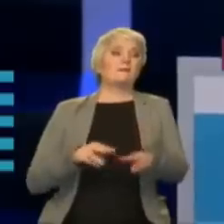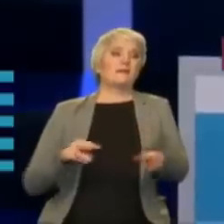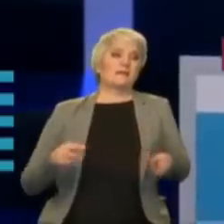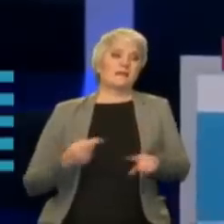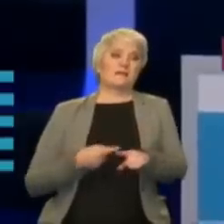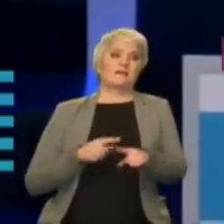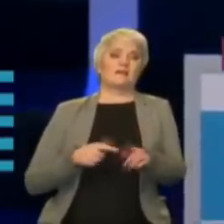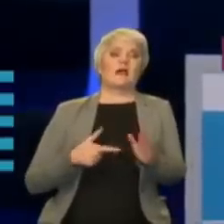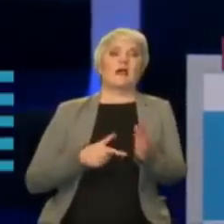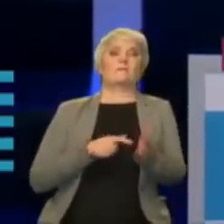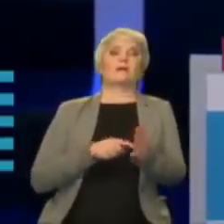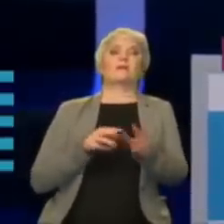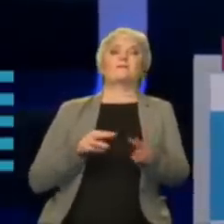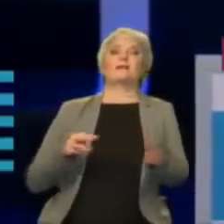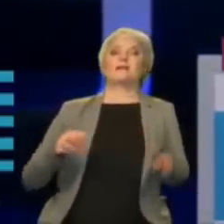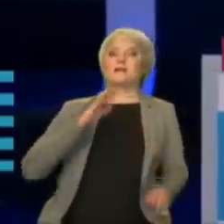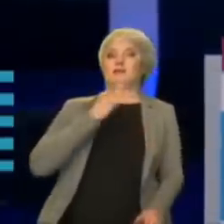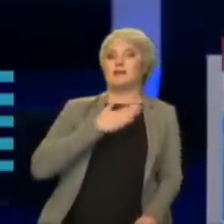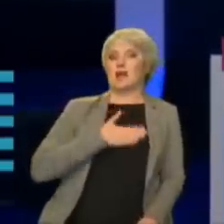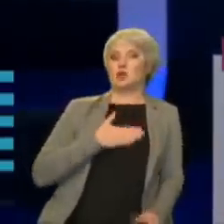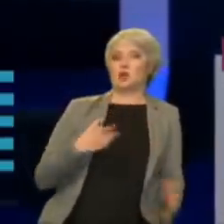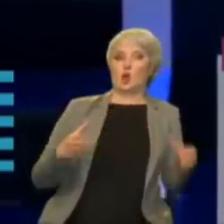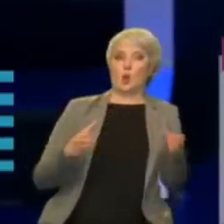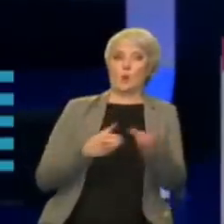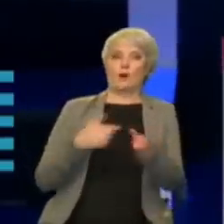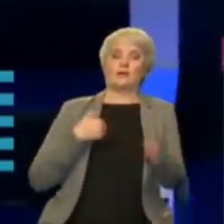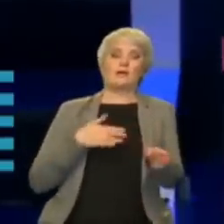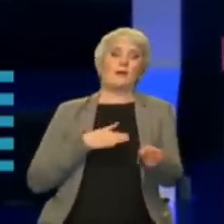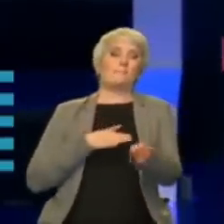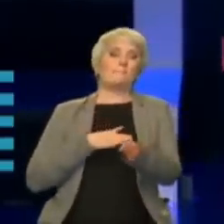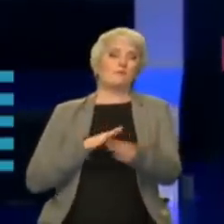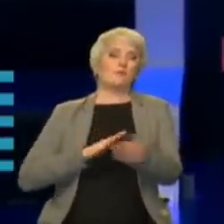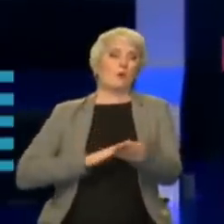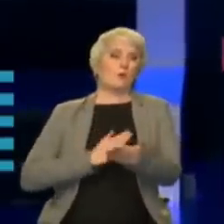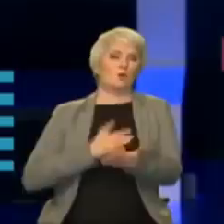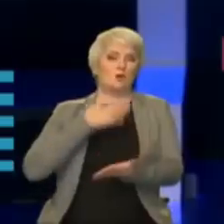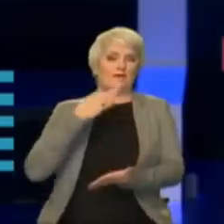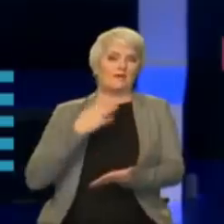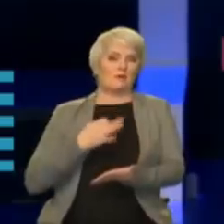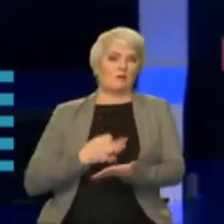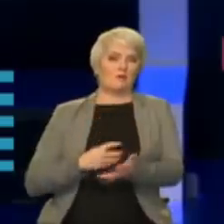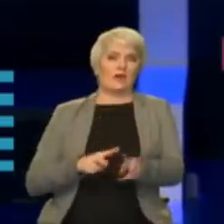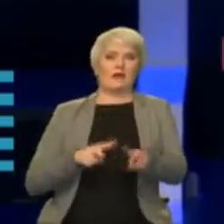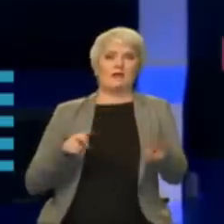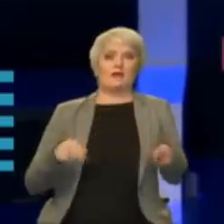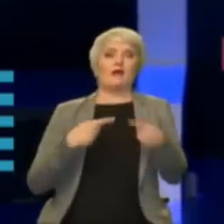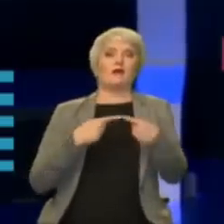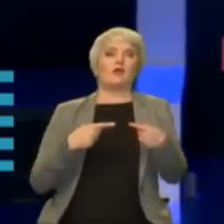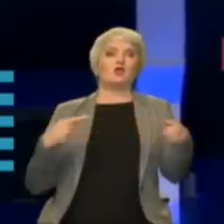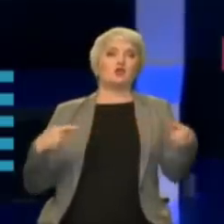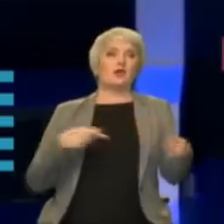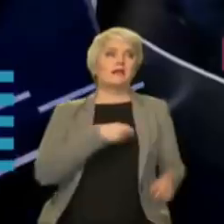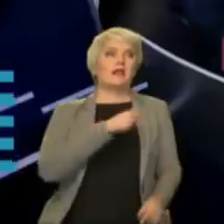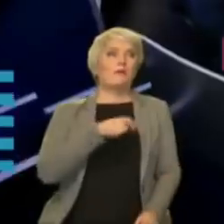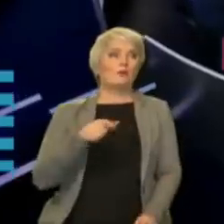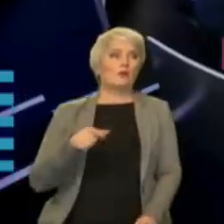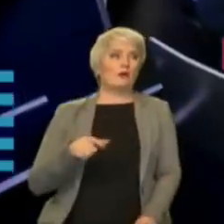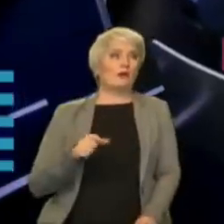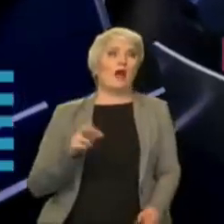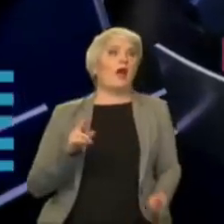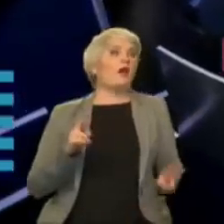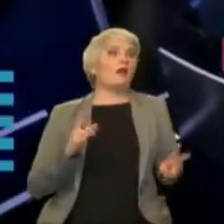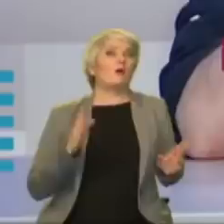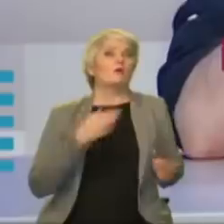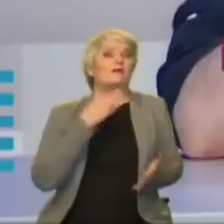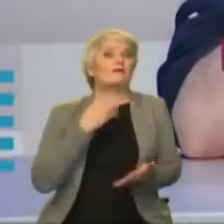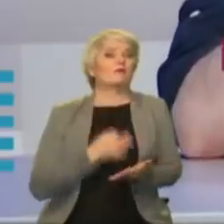кабінети міністрів нашої команди. І я несу повну політичну відповідальність, так само, як і інші депутати, за те, що вони роблять. Як ви за це збираєтесь